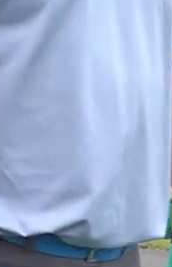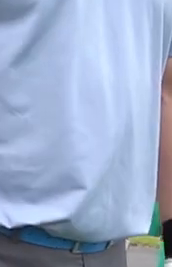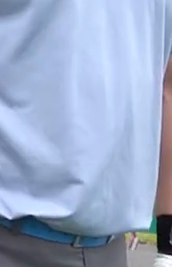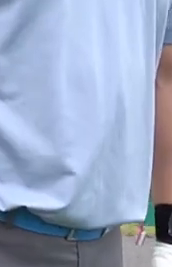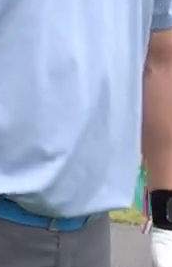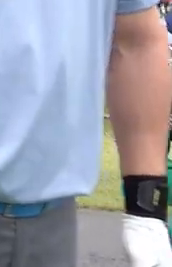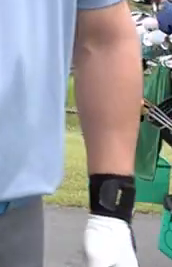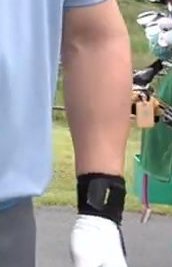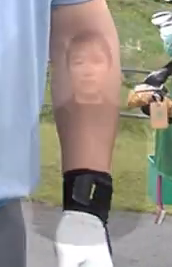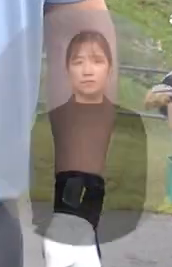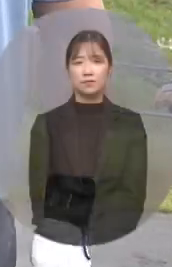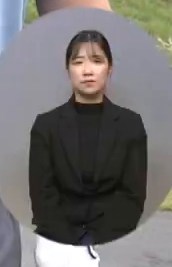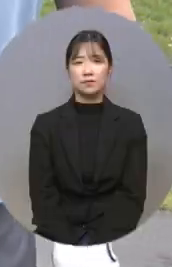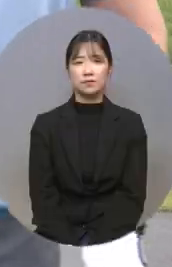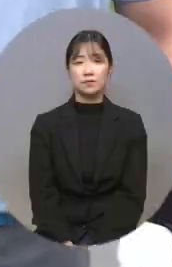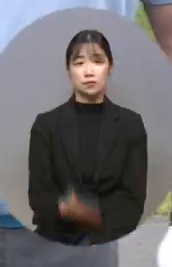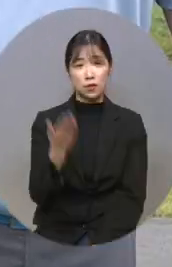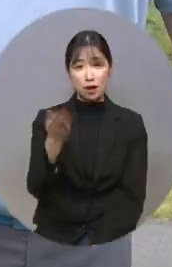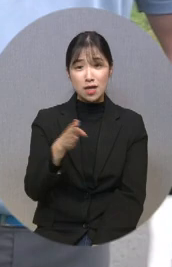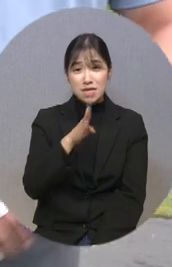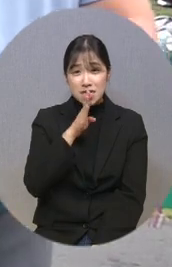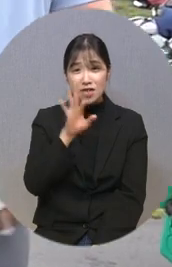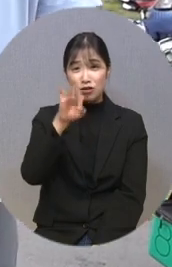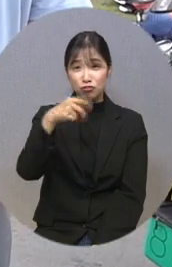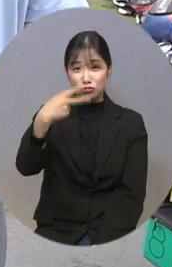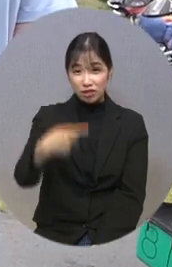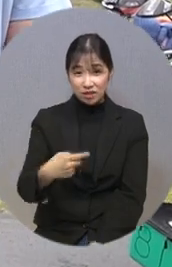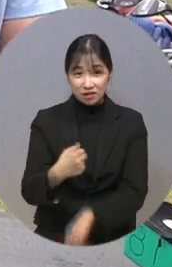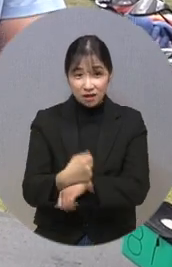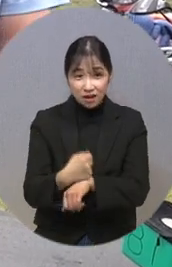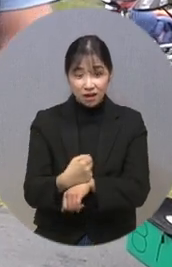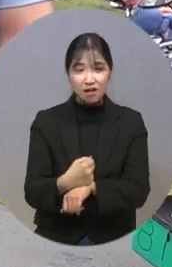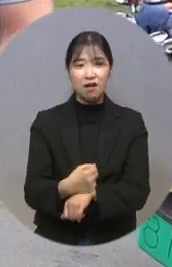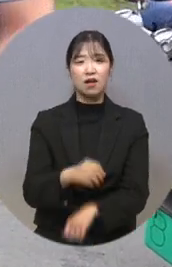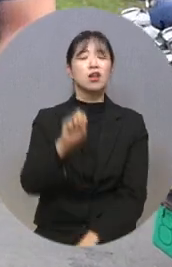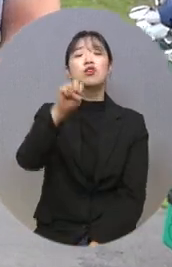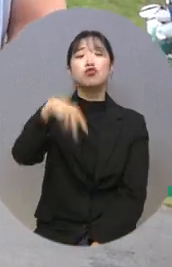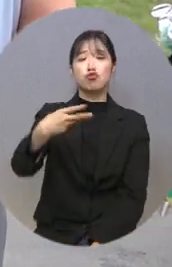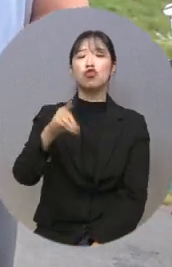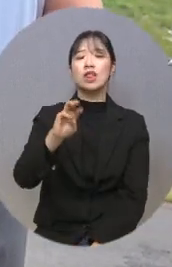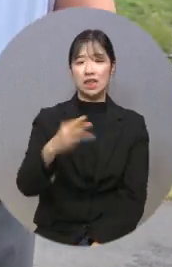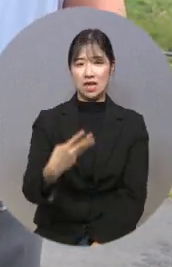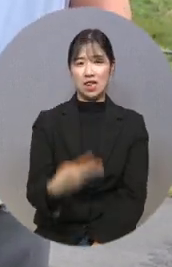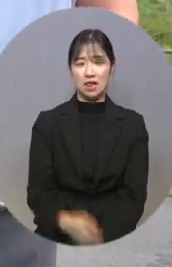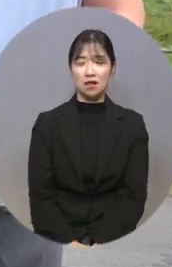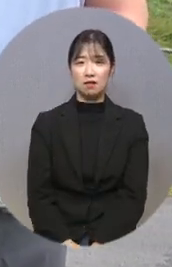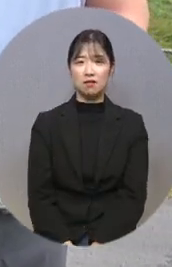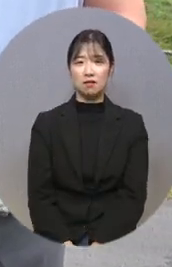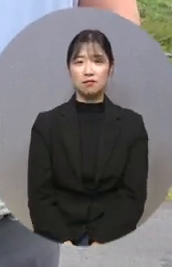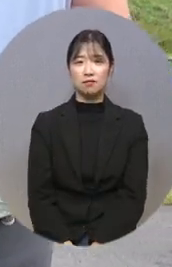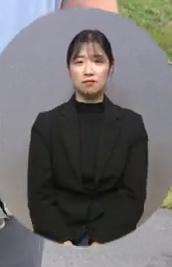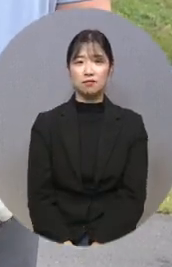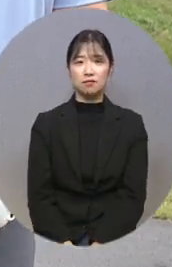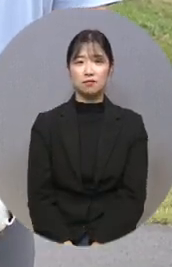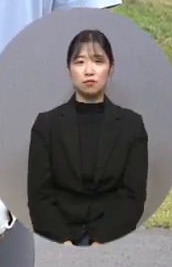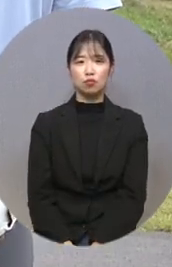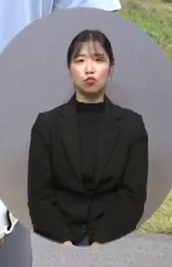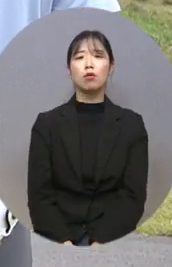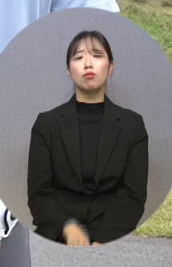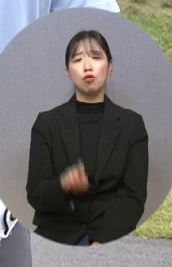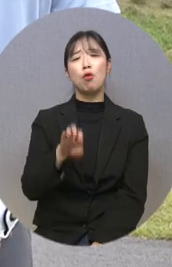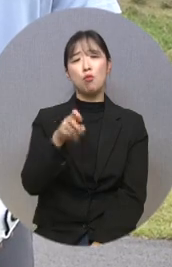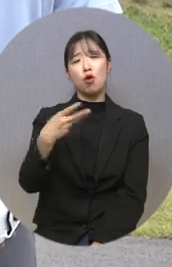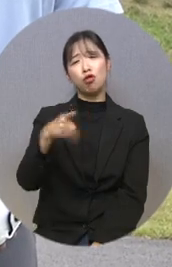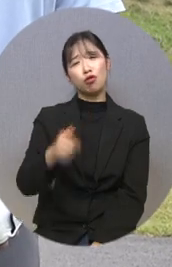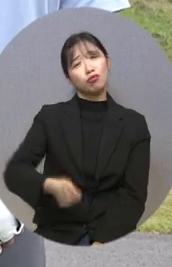아 근데 형 진짜 우드 치는 거야? 네, 유틸. 아, 유틸? 유틸? 네. 아, 이렇게 하면 그냥 퍼터